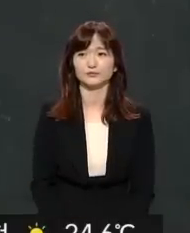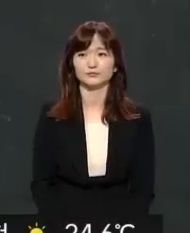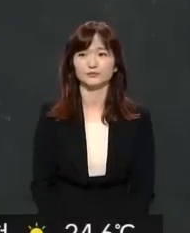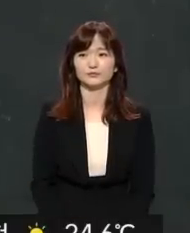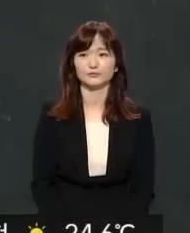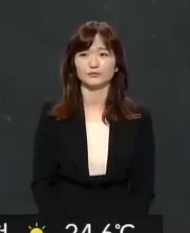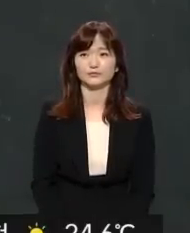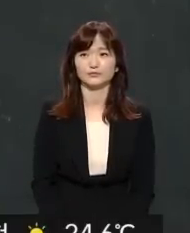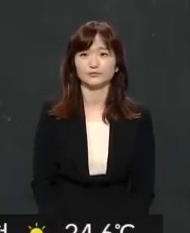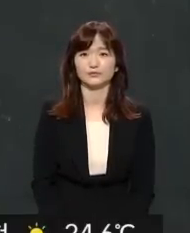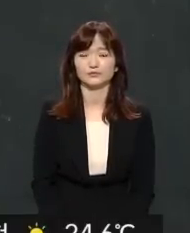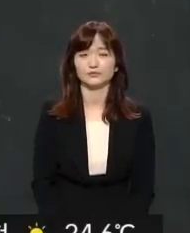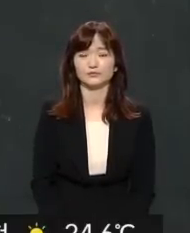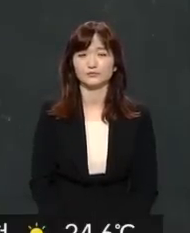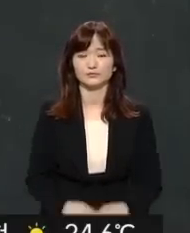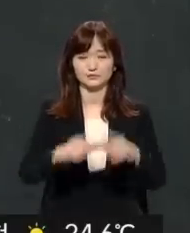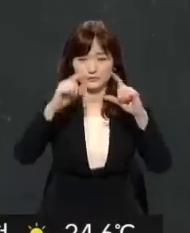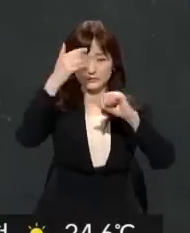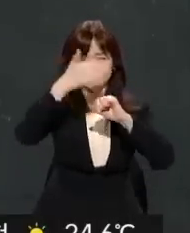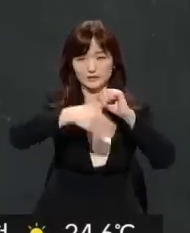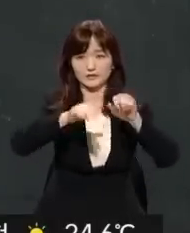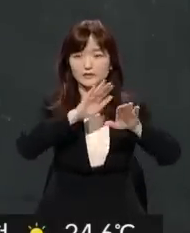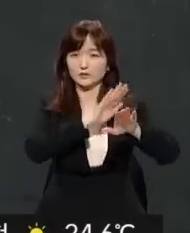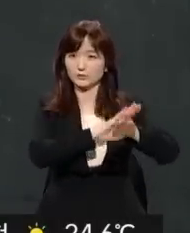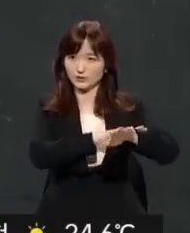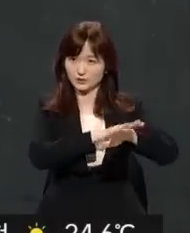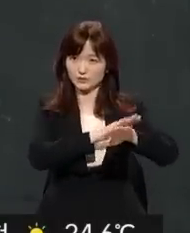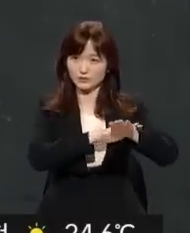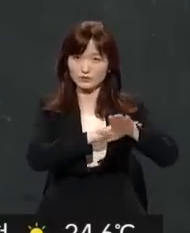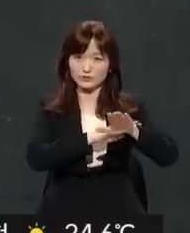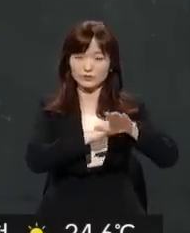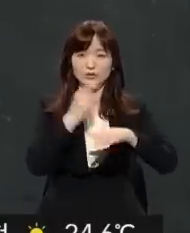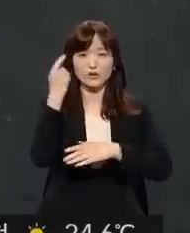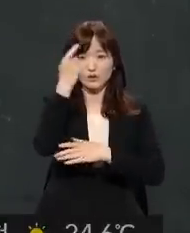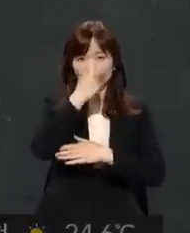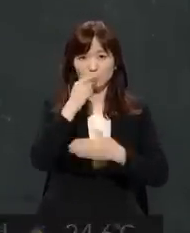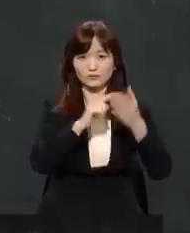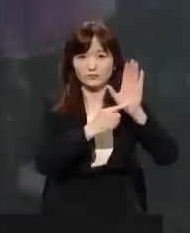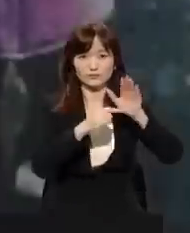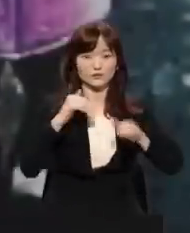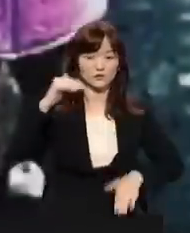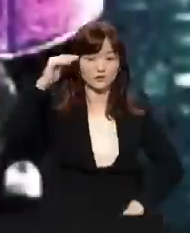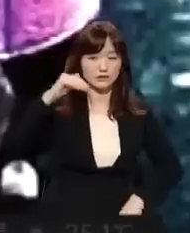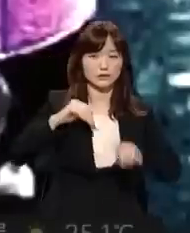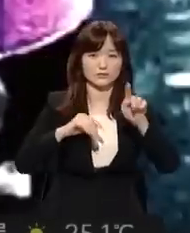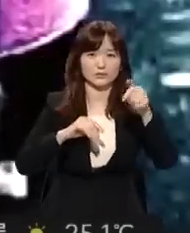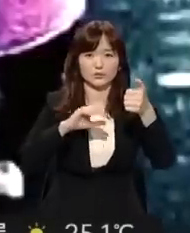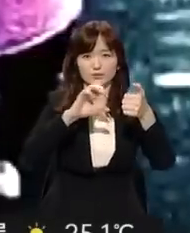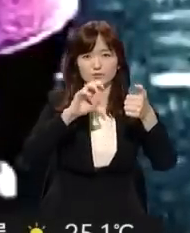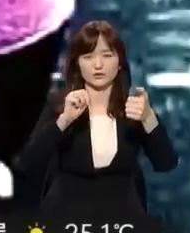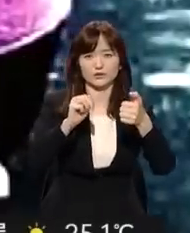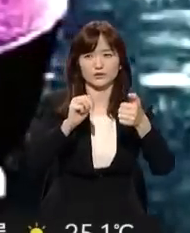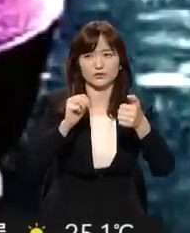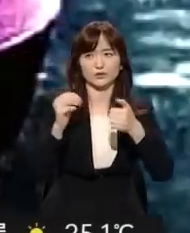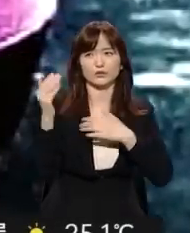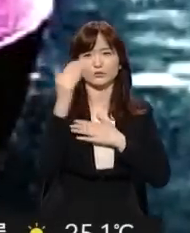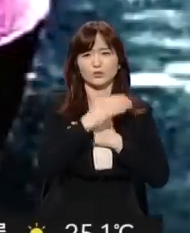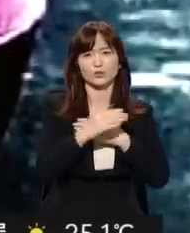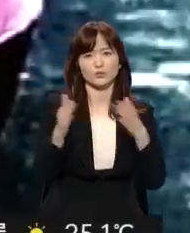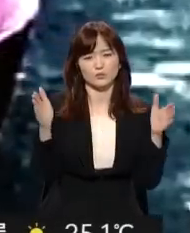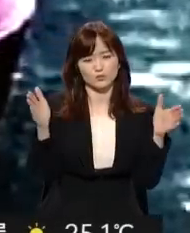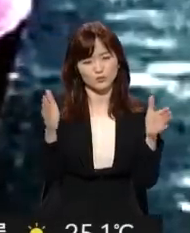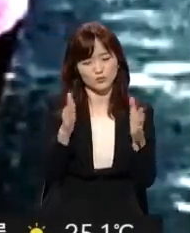자, 왼쪽이 실종자 예, 얼굴 나가고 있습니다. 키 150cm의 보통 체형이라고 하는데요.